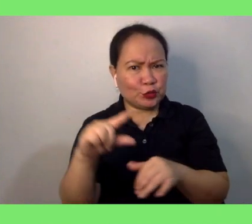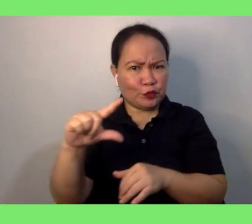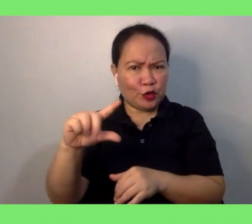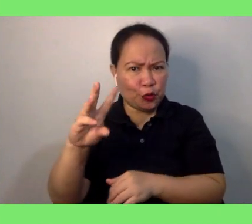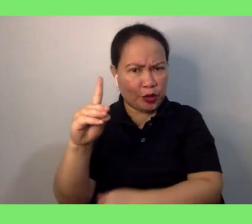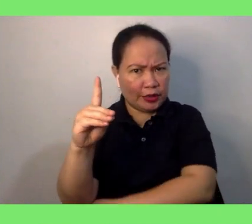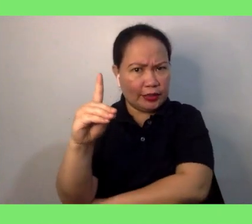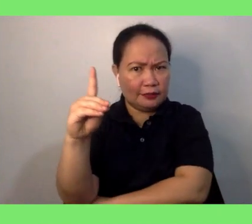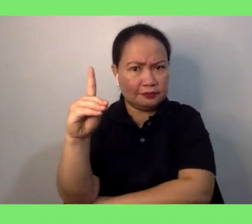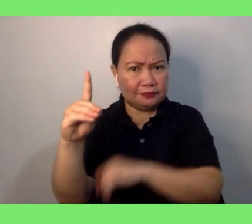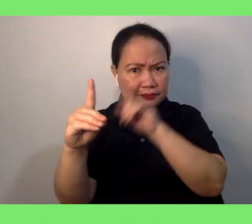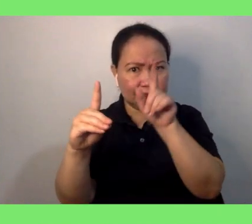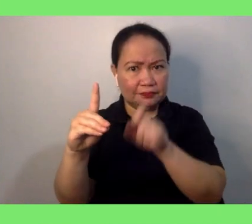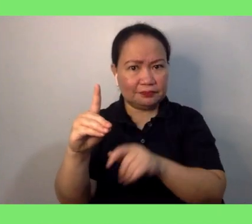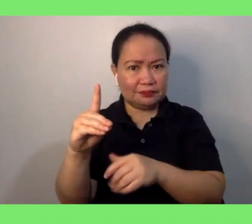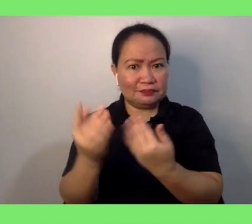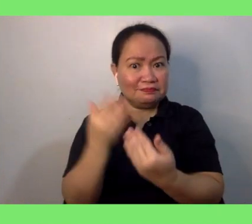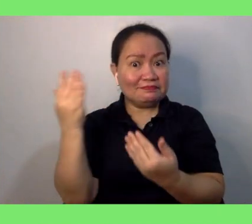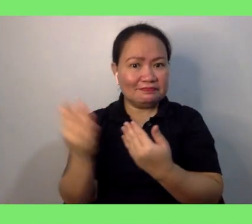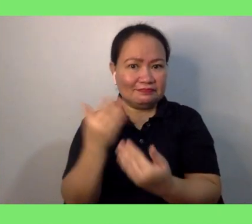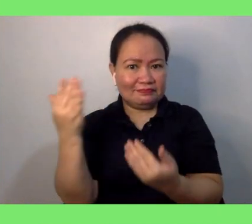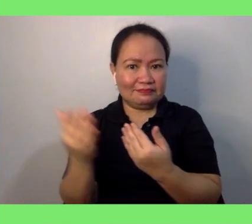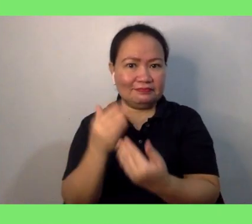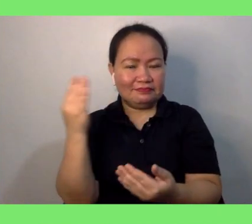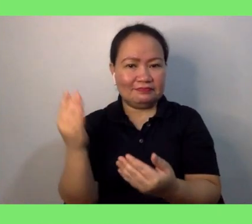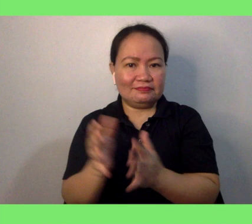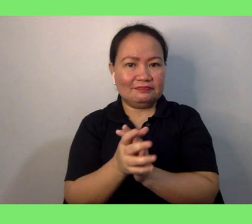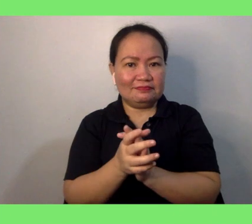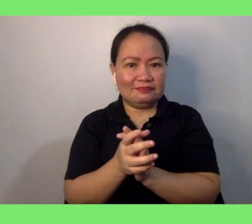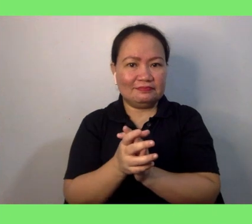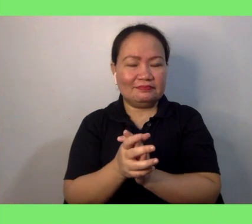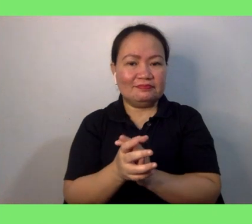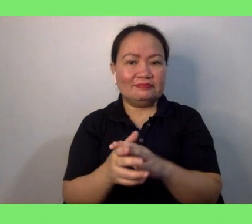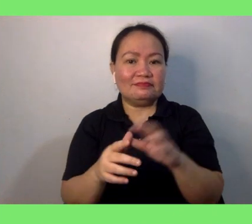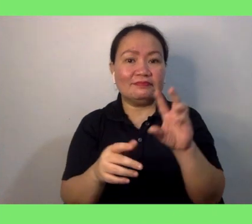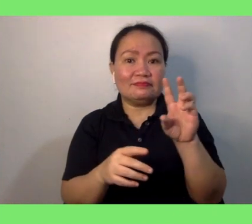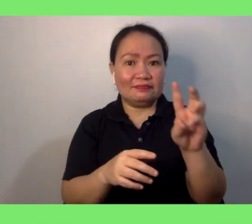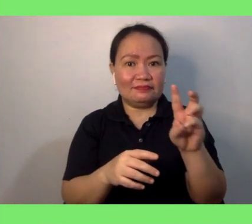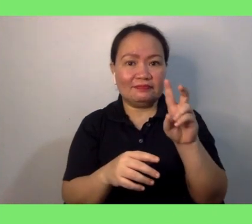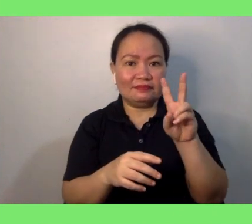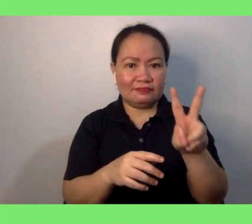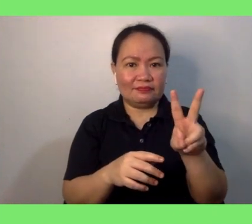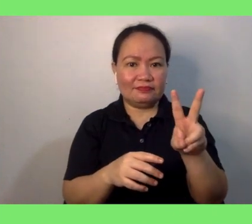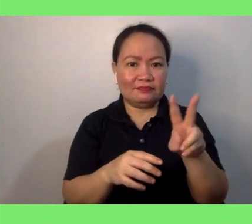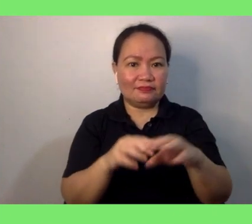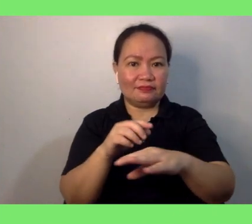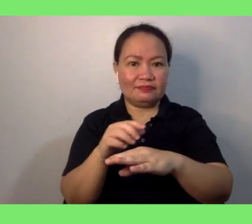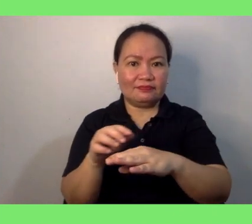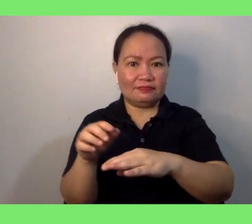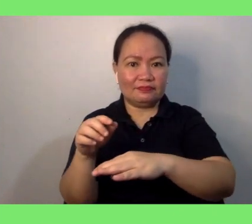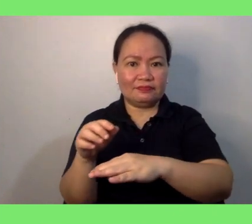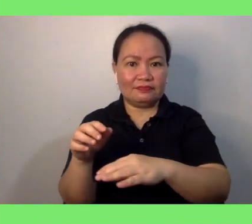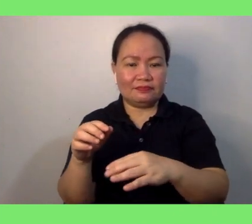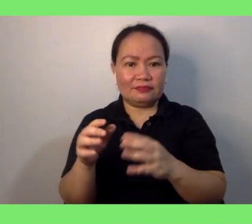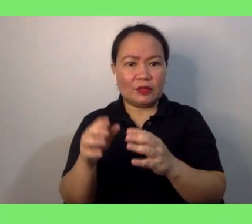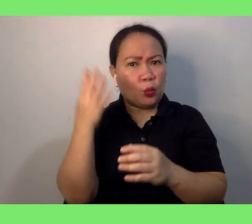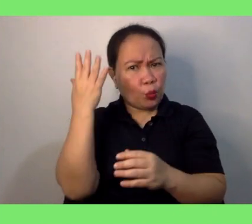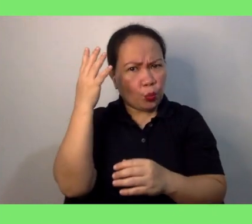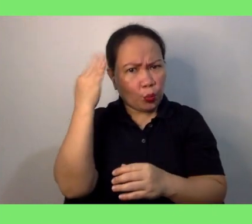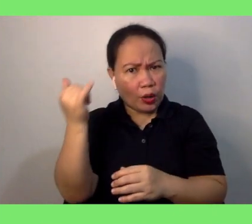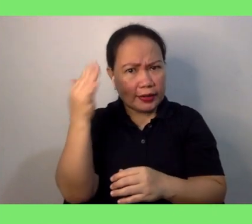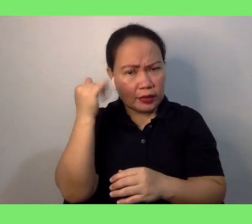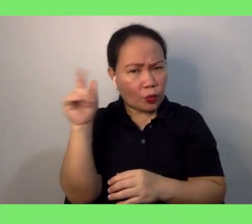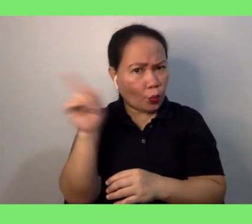lang. Okay? The measure of angle D is equal to 62 degrees. Anong reason? Ang